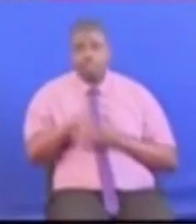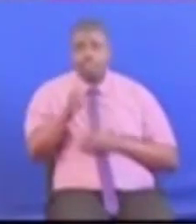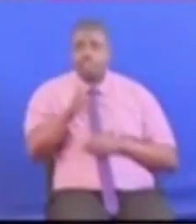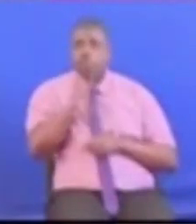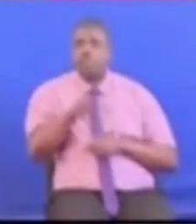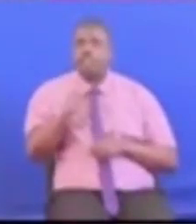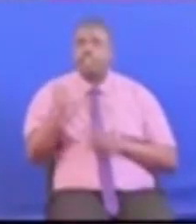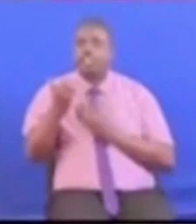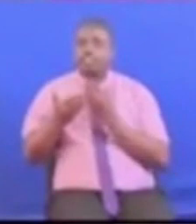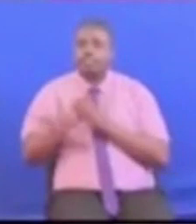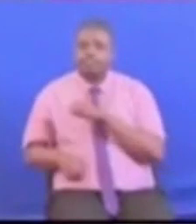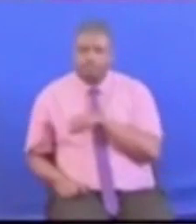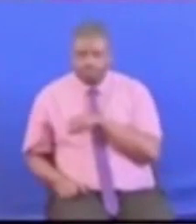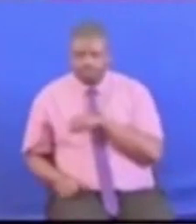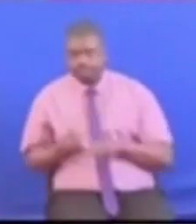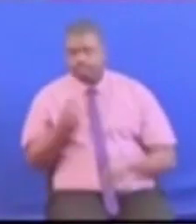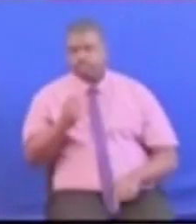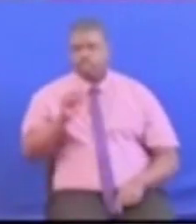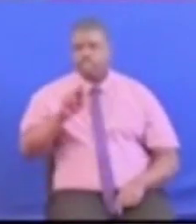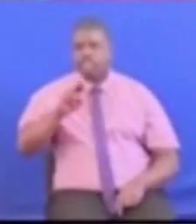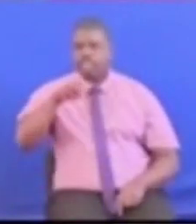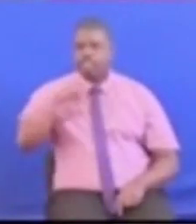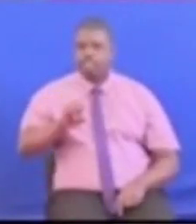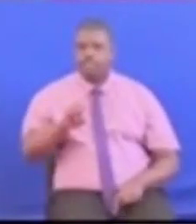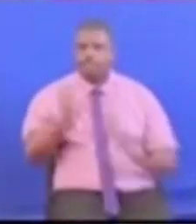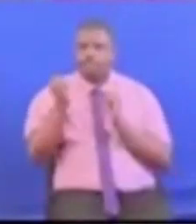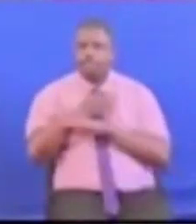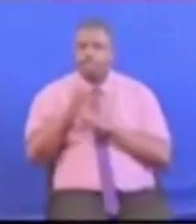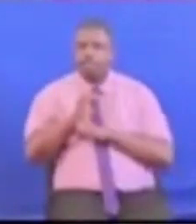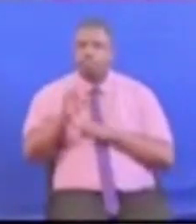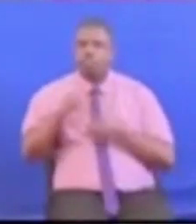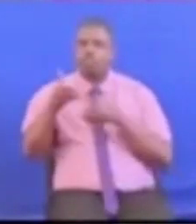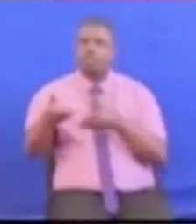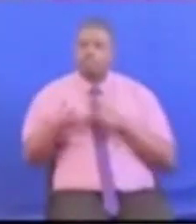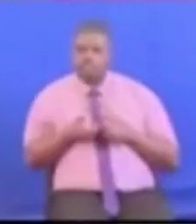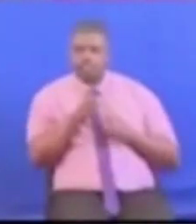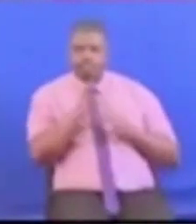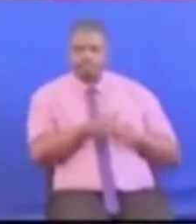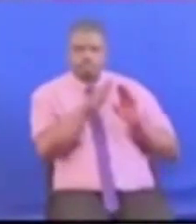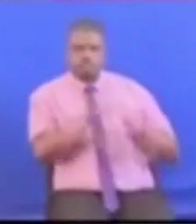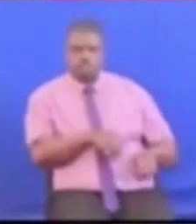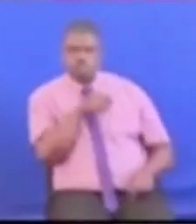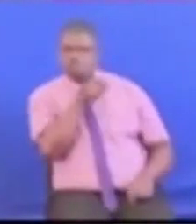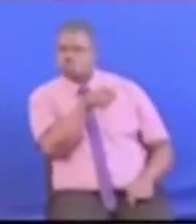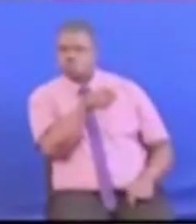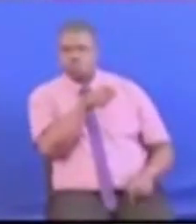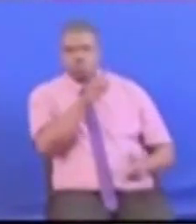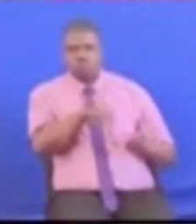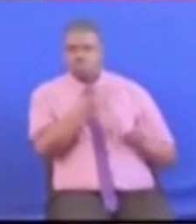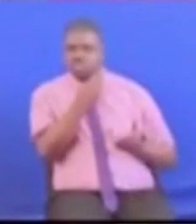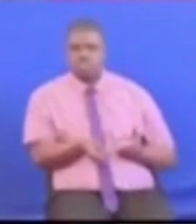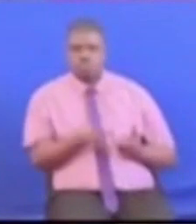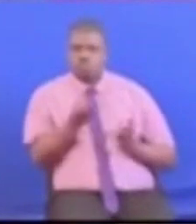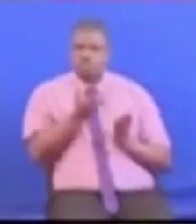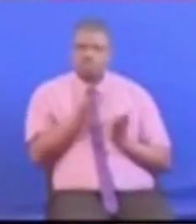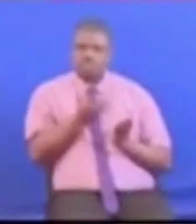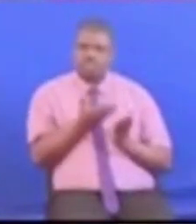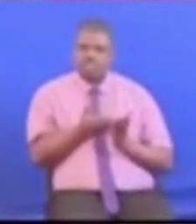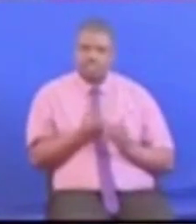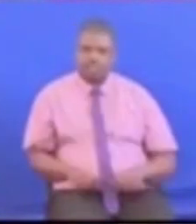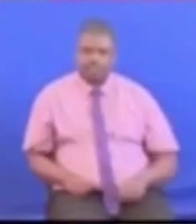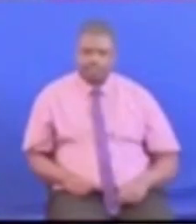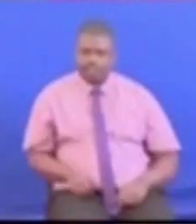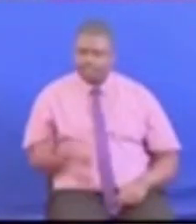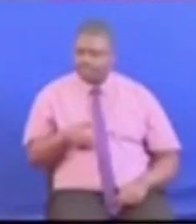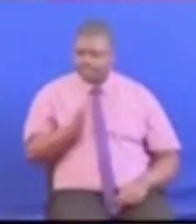wananchi wa Tarime, kwa kuwa nilipokea malalamiko yao na licha ya mbunge huyu kushindwa kuthibitisha madai yake,